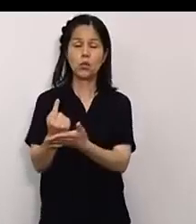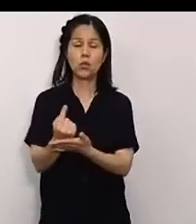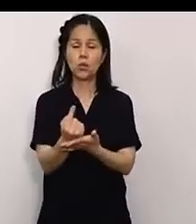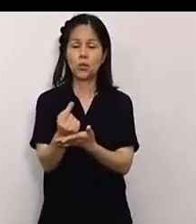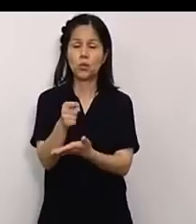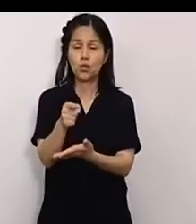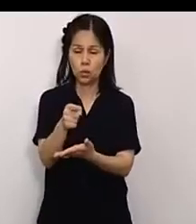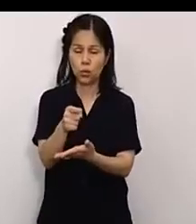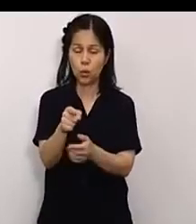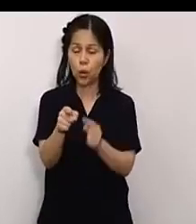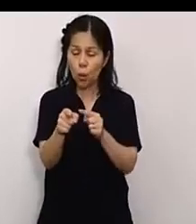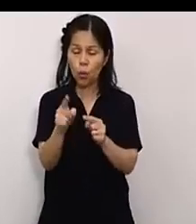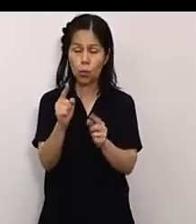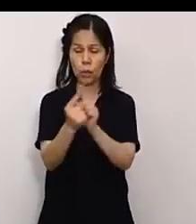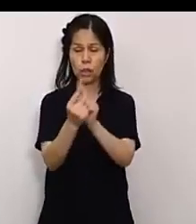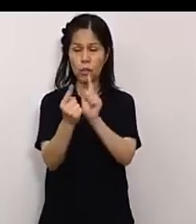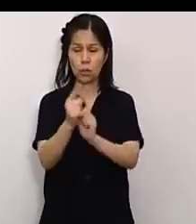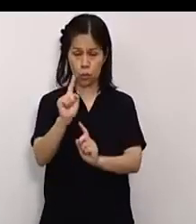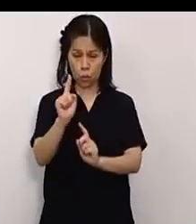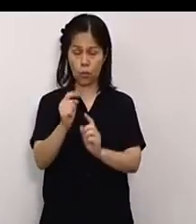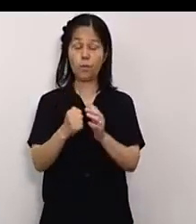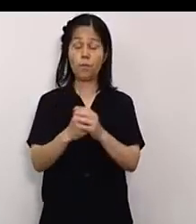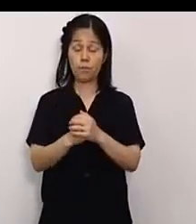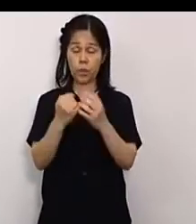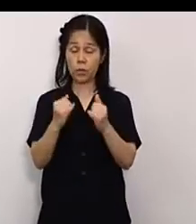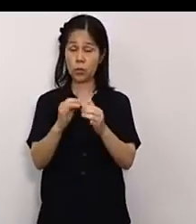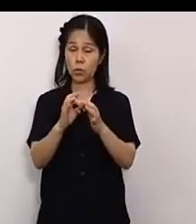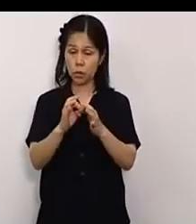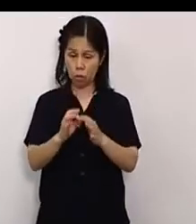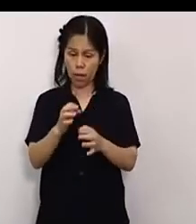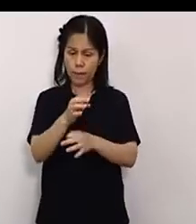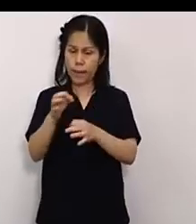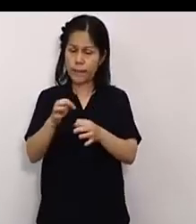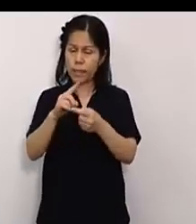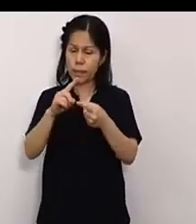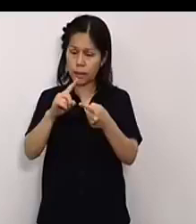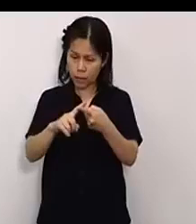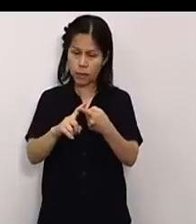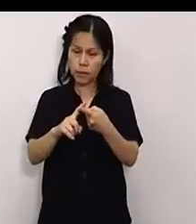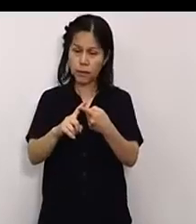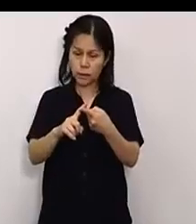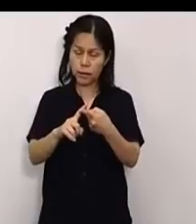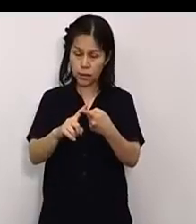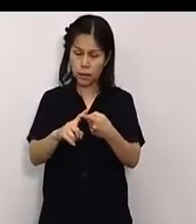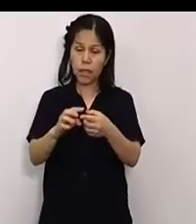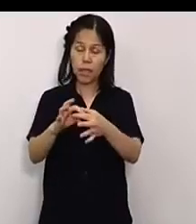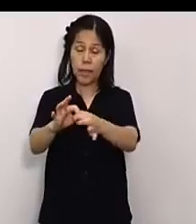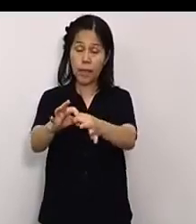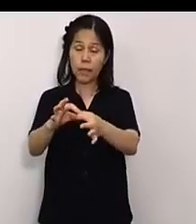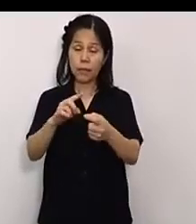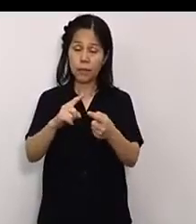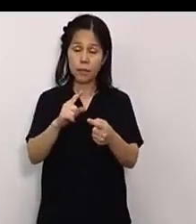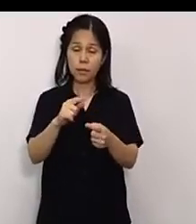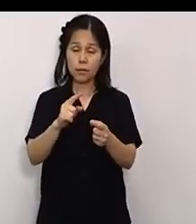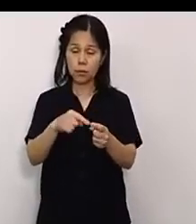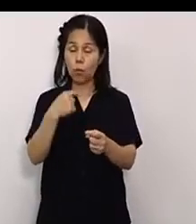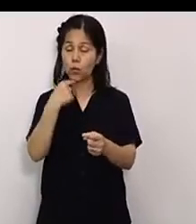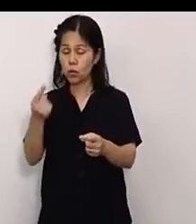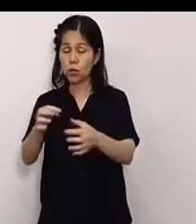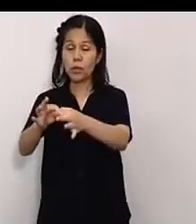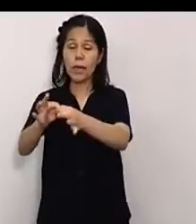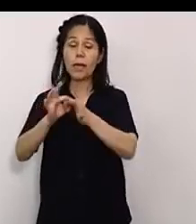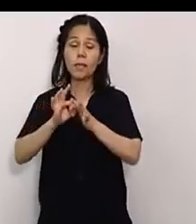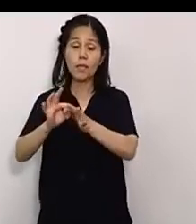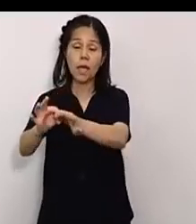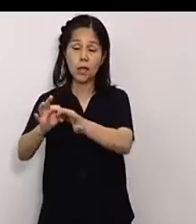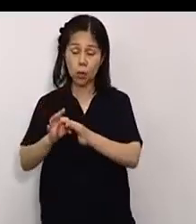をどうするかって、人によってはそういうのは経済的貧困に対して関係の貧困と言ったりするんですけど、